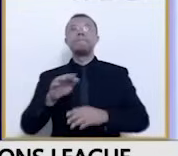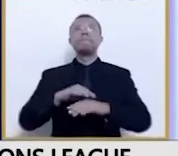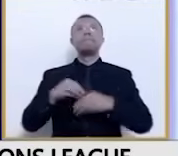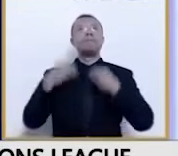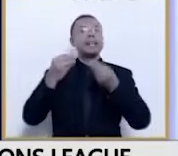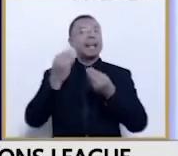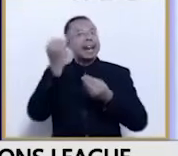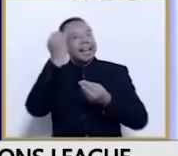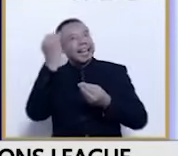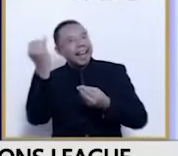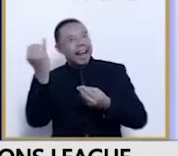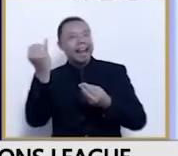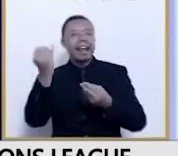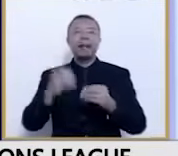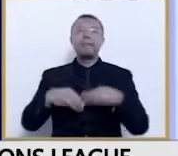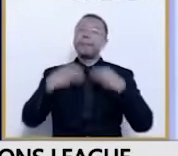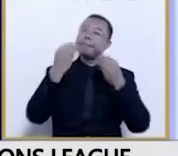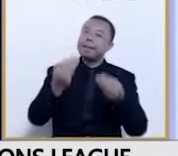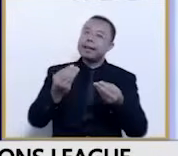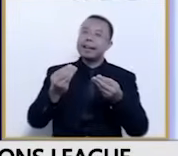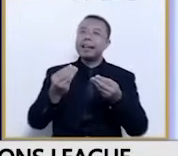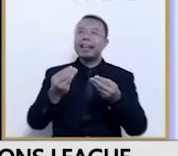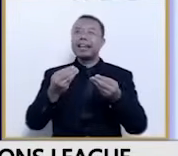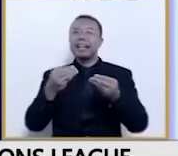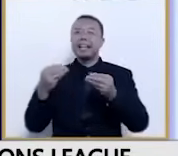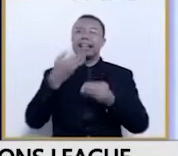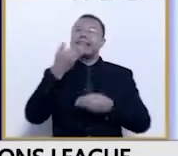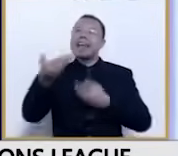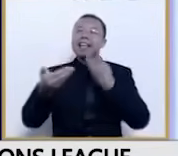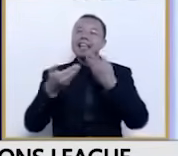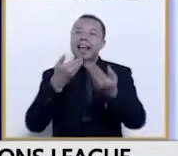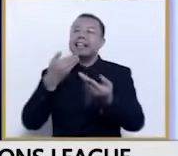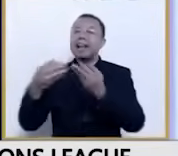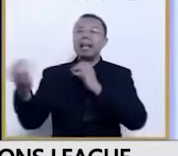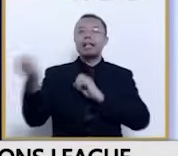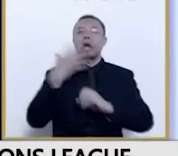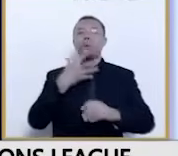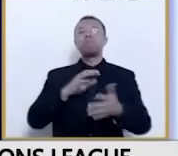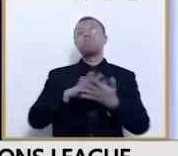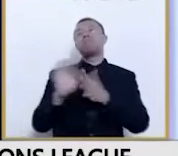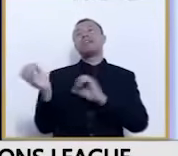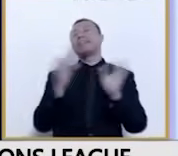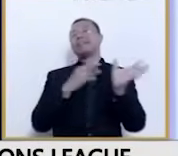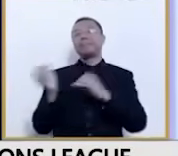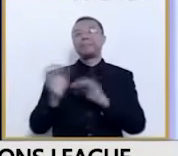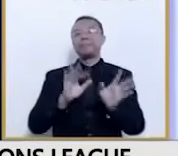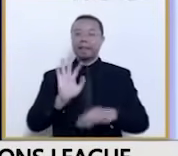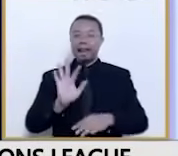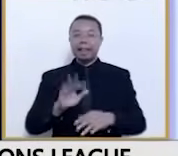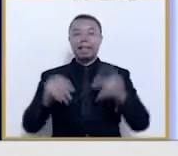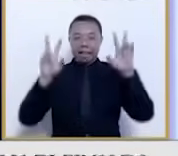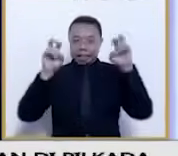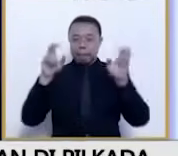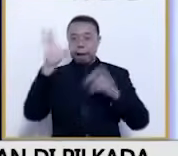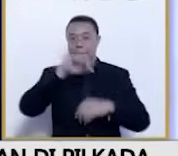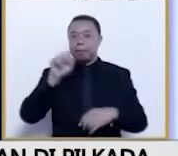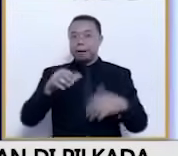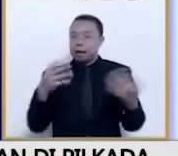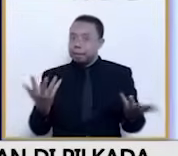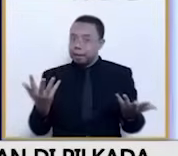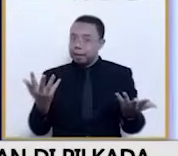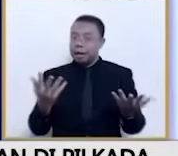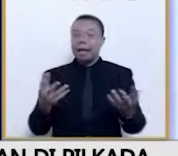menghadirkan ide, saling bertanya, dan juga saling beradu argumentasi. Ya. Dalam tema malam hari